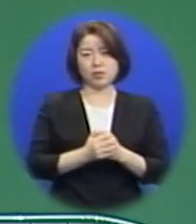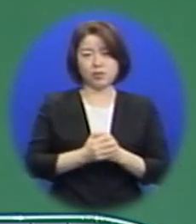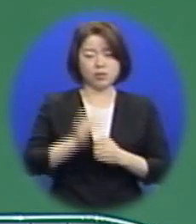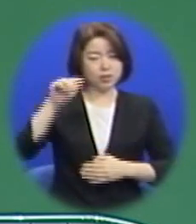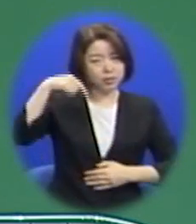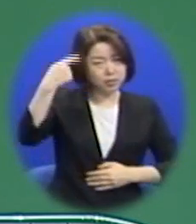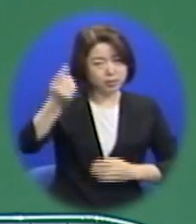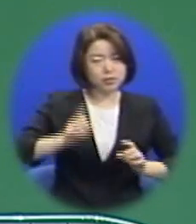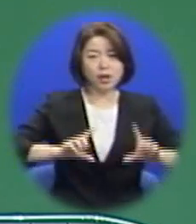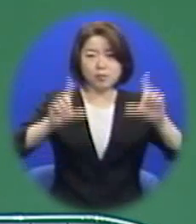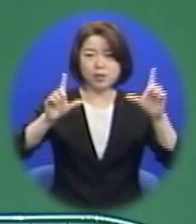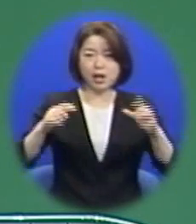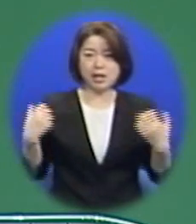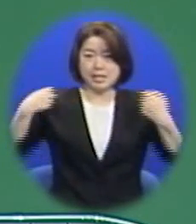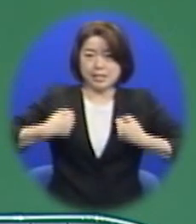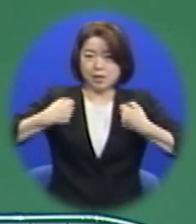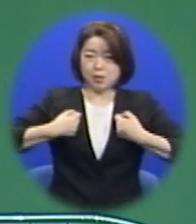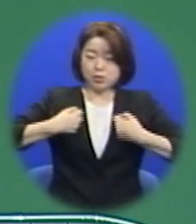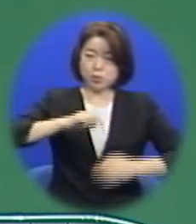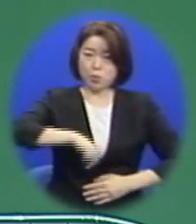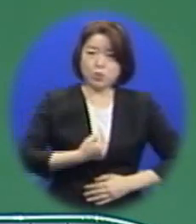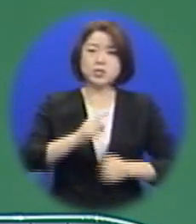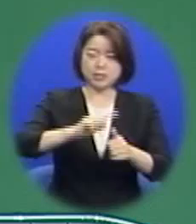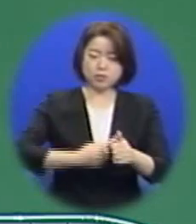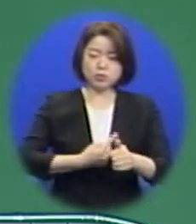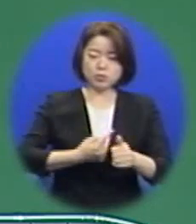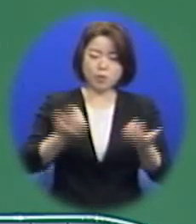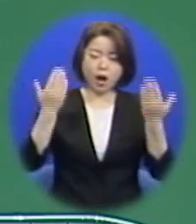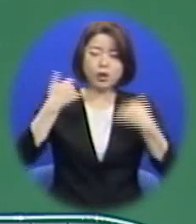들고 스스로 학교를 갔습니다.